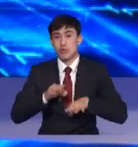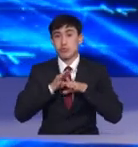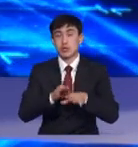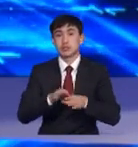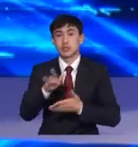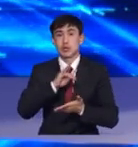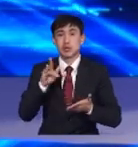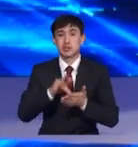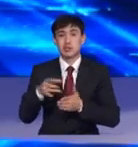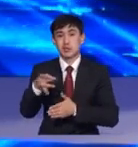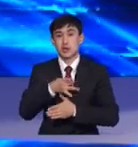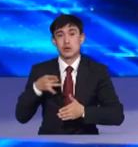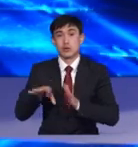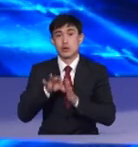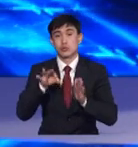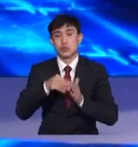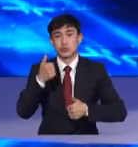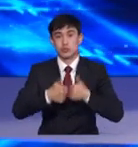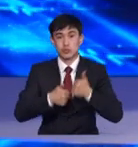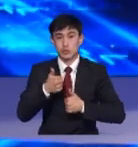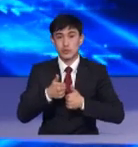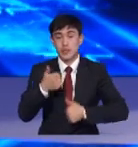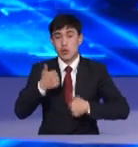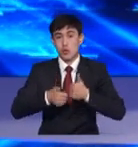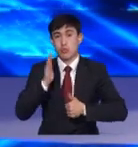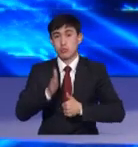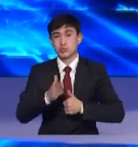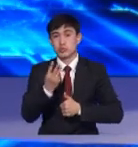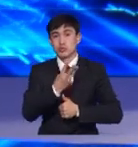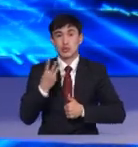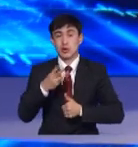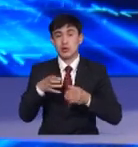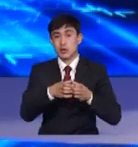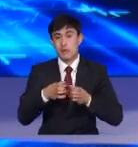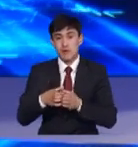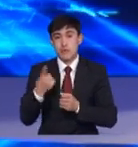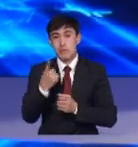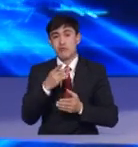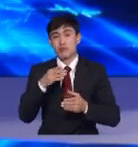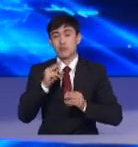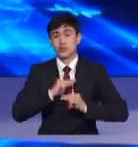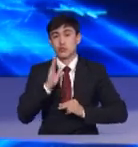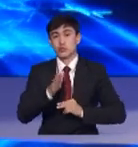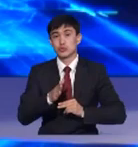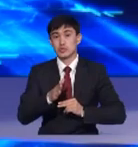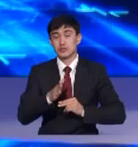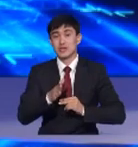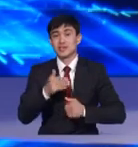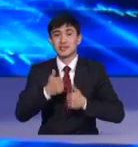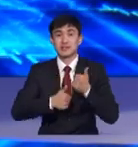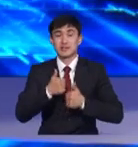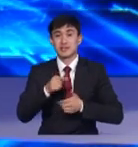педагогов прошедших городские и районные отборочные туры гонка состоит из трёх этапов в первом туре участники будут